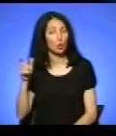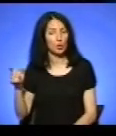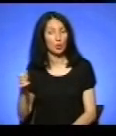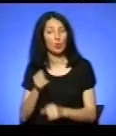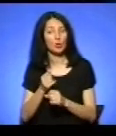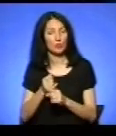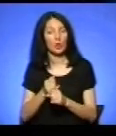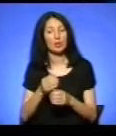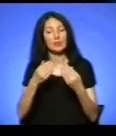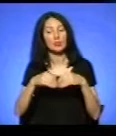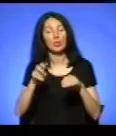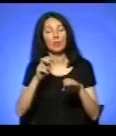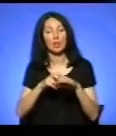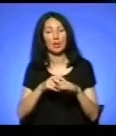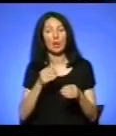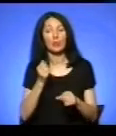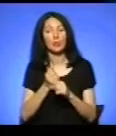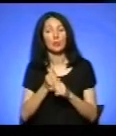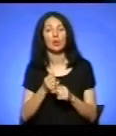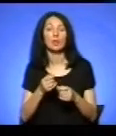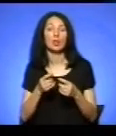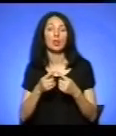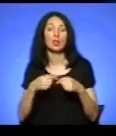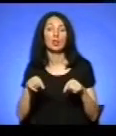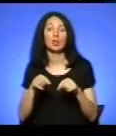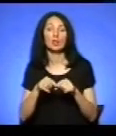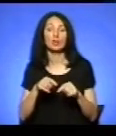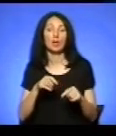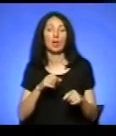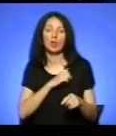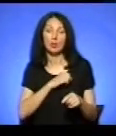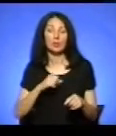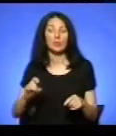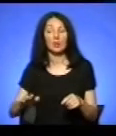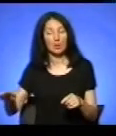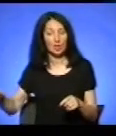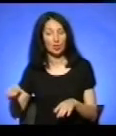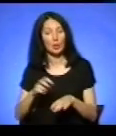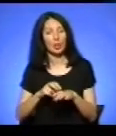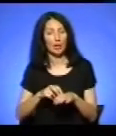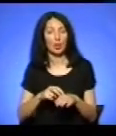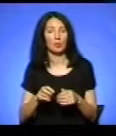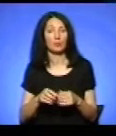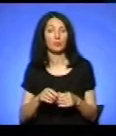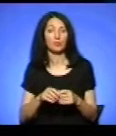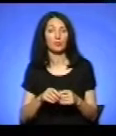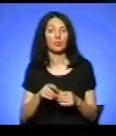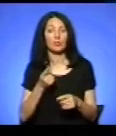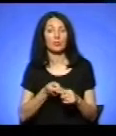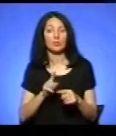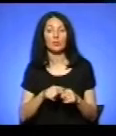лікарями, працювати дільничими педіатрами, дільничими терапевтами, тому що це досить непроста І іноді